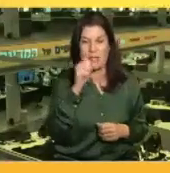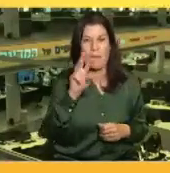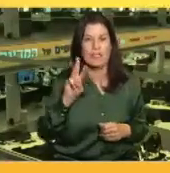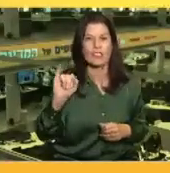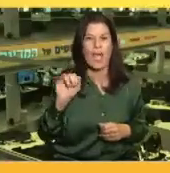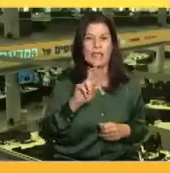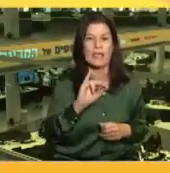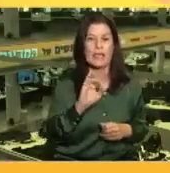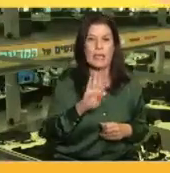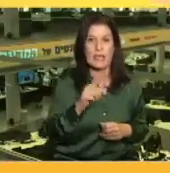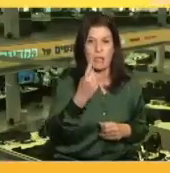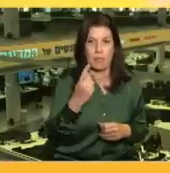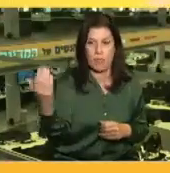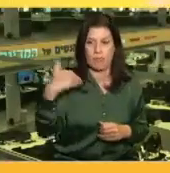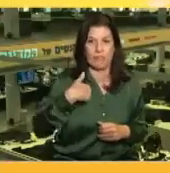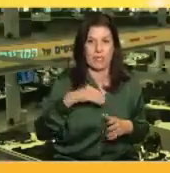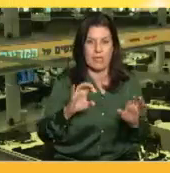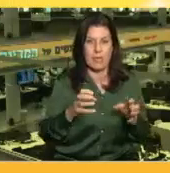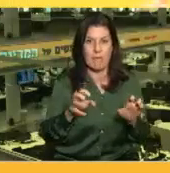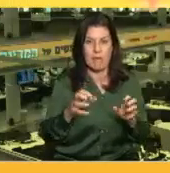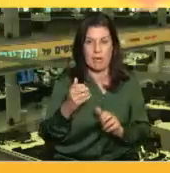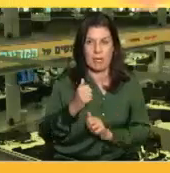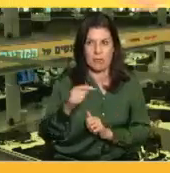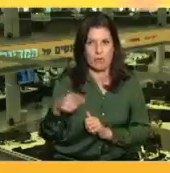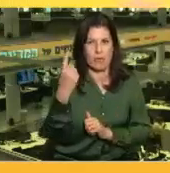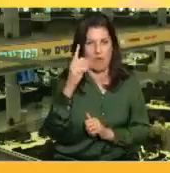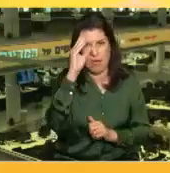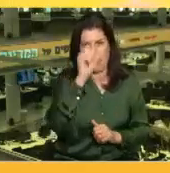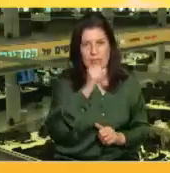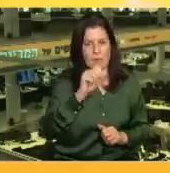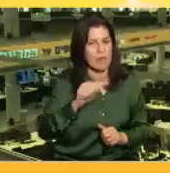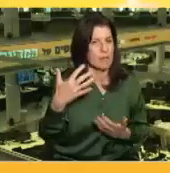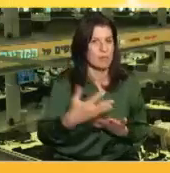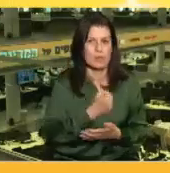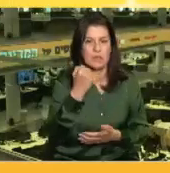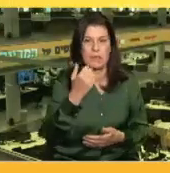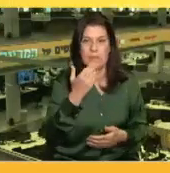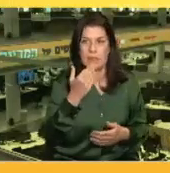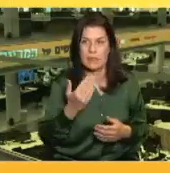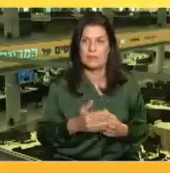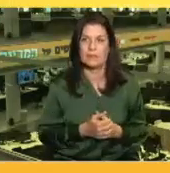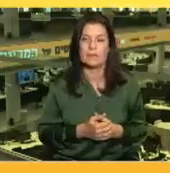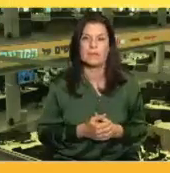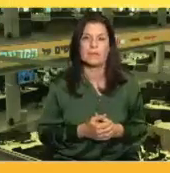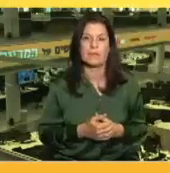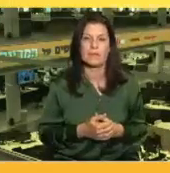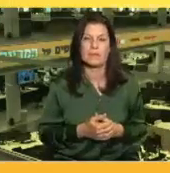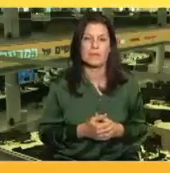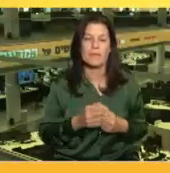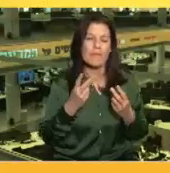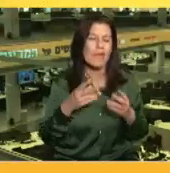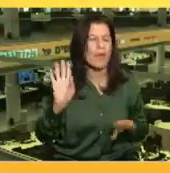מצליחים בישראל. שכיסה את עיניו כשהוא הופיע בפני נשים. לא, זה אחד אחר. אחד אחר. לא משנה, לא חשוב